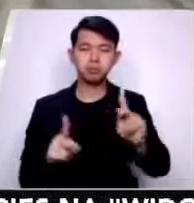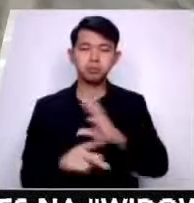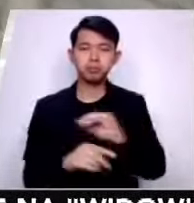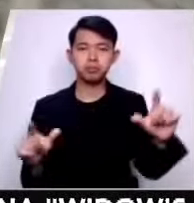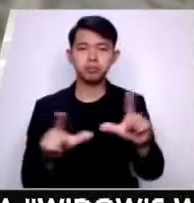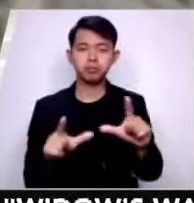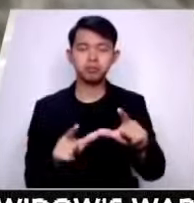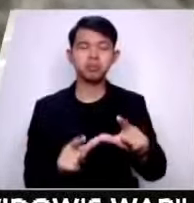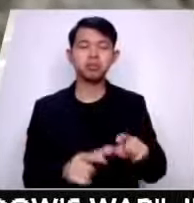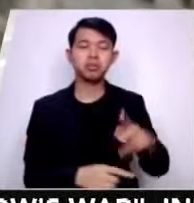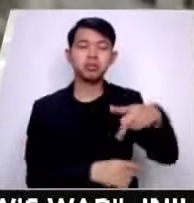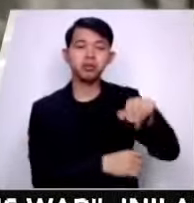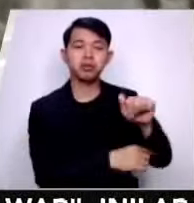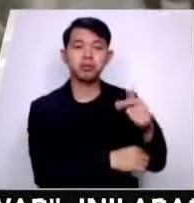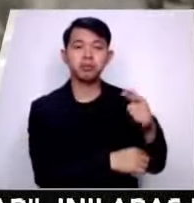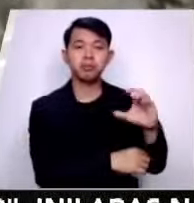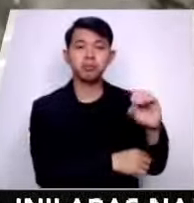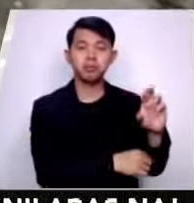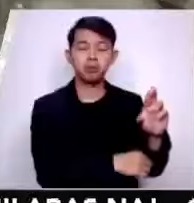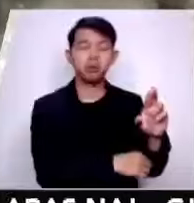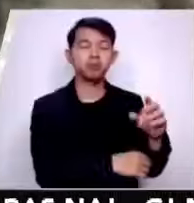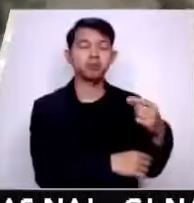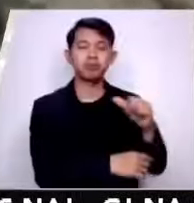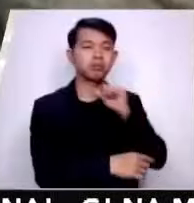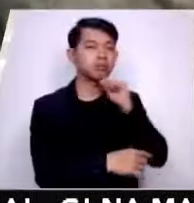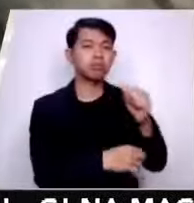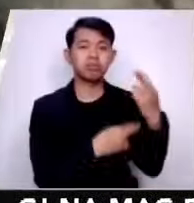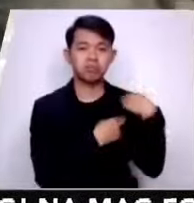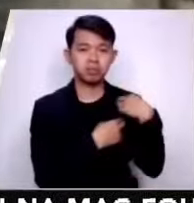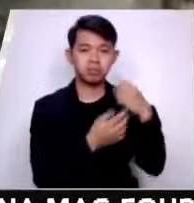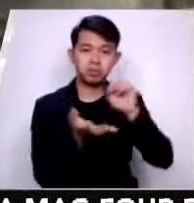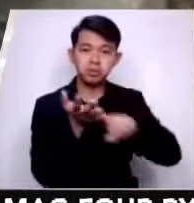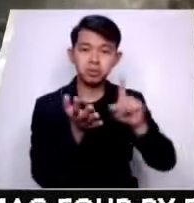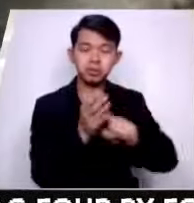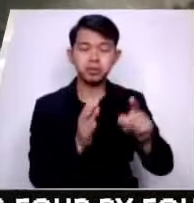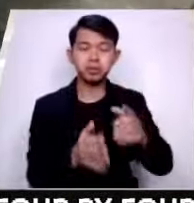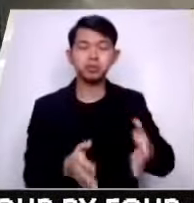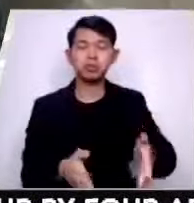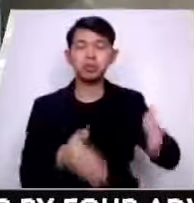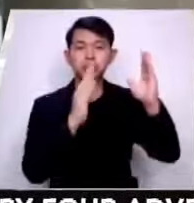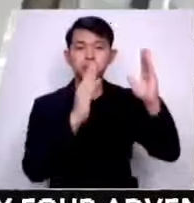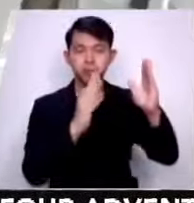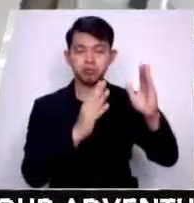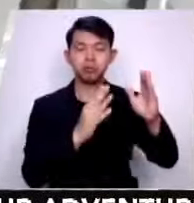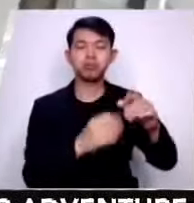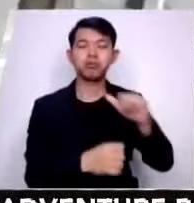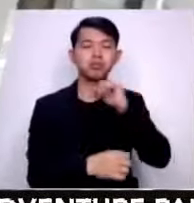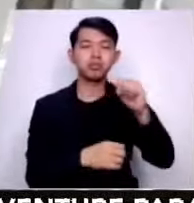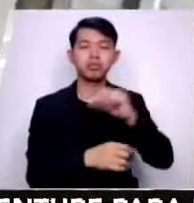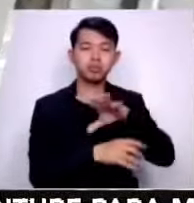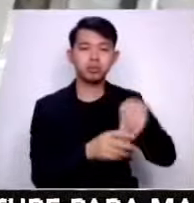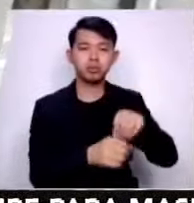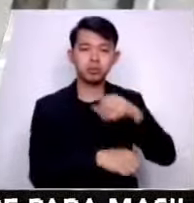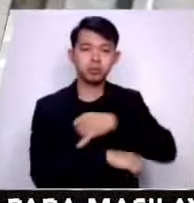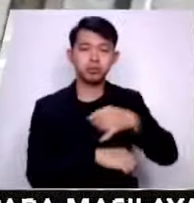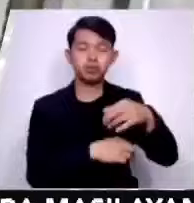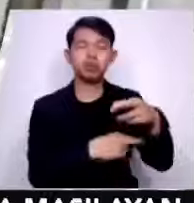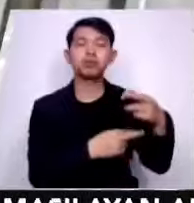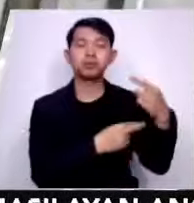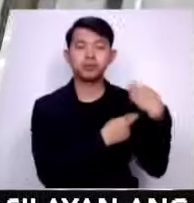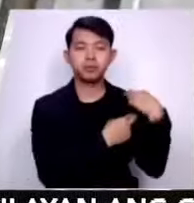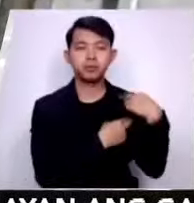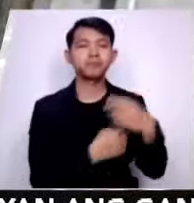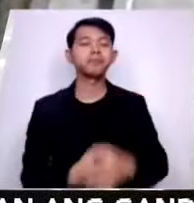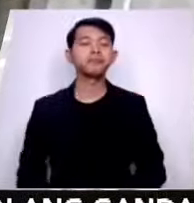sa pag-i-inspeksyon ng mga gusaling wala sa kanilang jurisdiction. Sa kaso ng ni-raid na compound sa Bamba